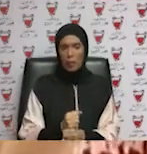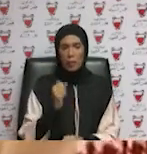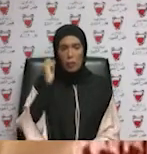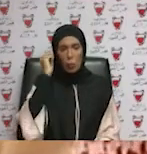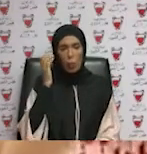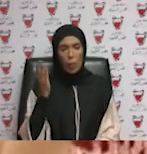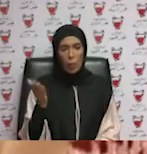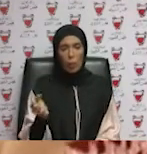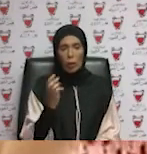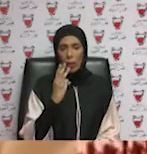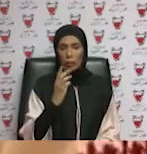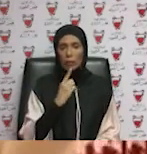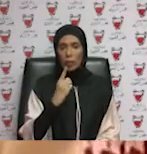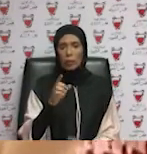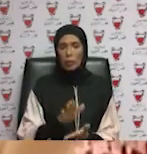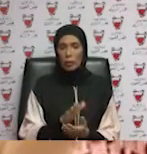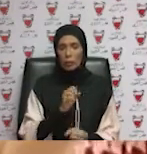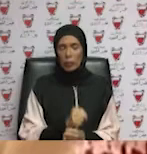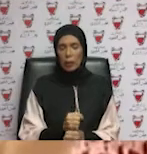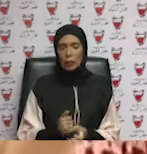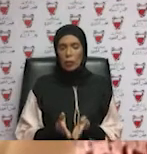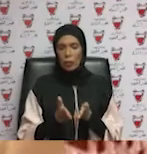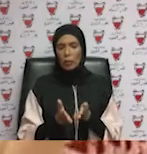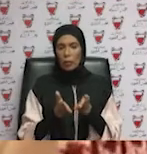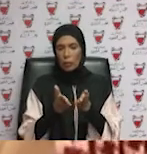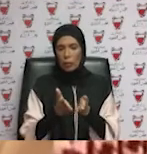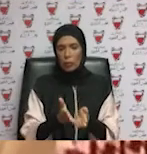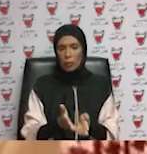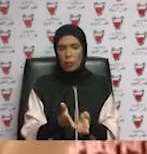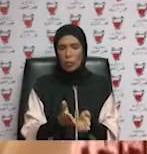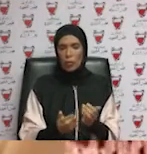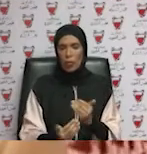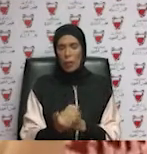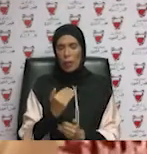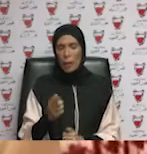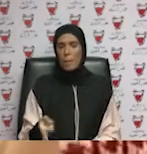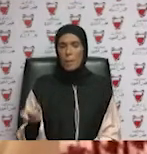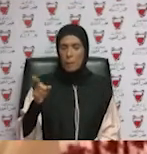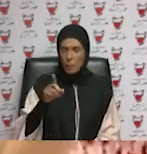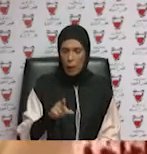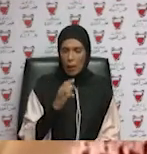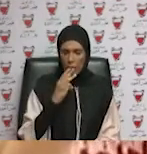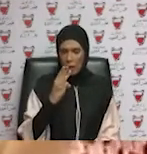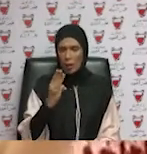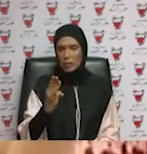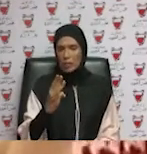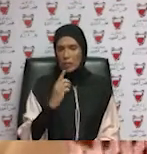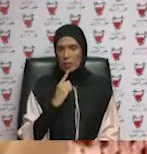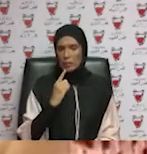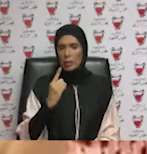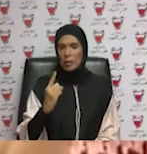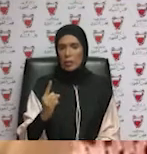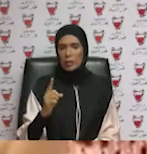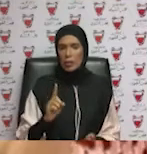بأن 3 سنوات تطبق على القوارب والسفن الجديدة، وبعد 3 سنوات يصبح